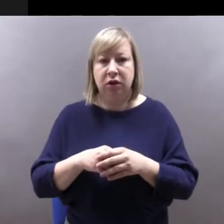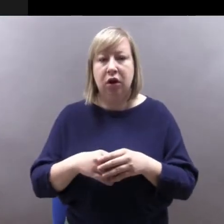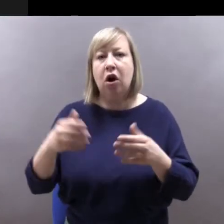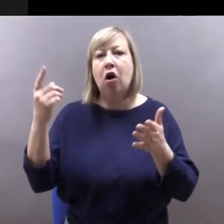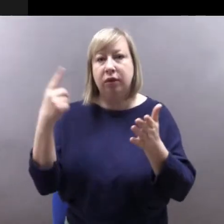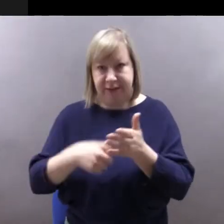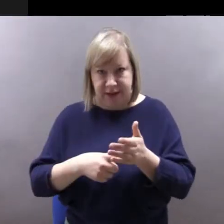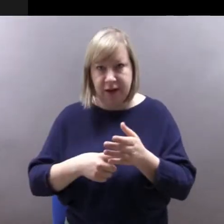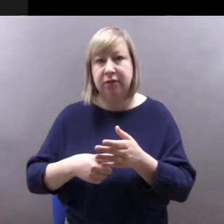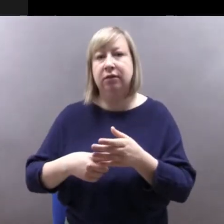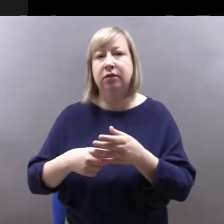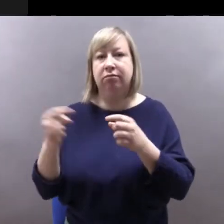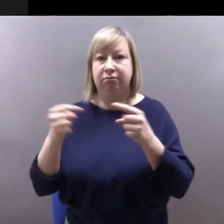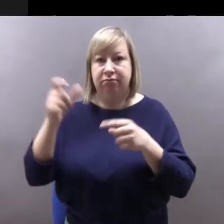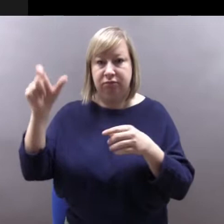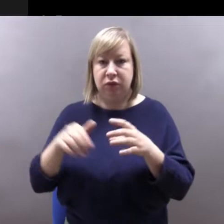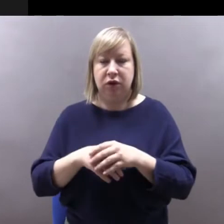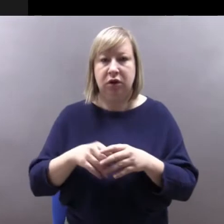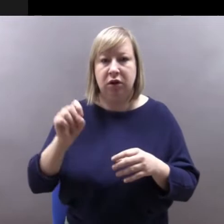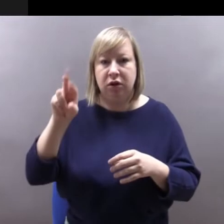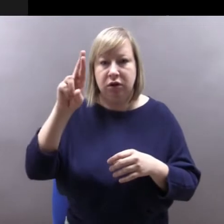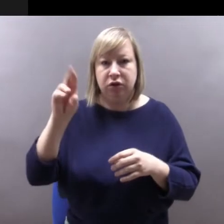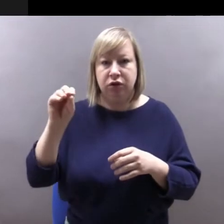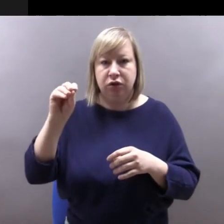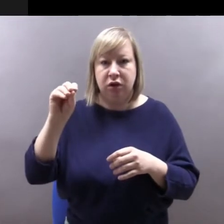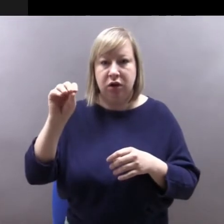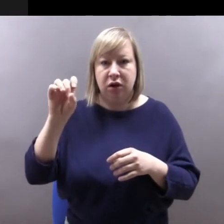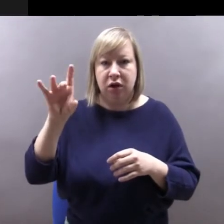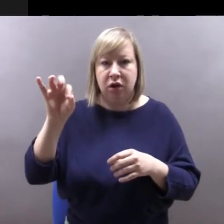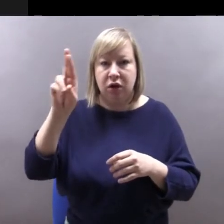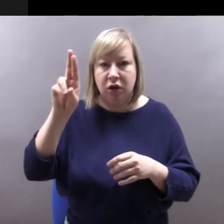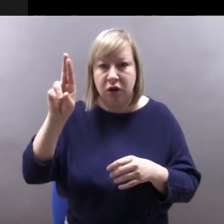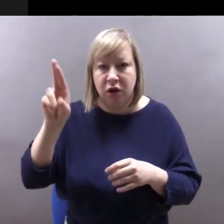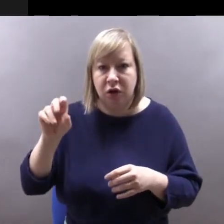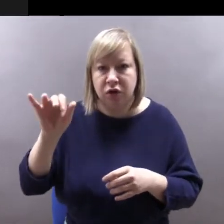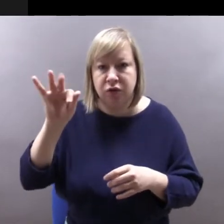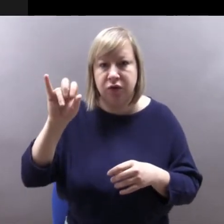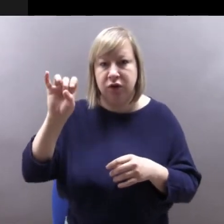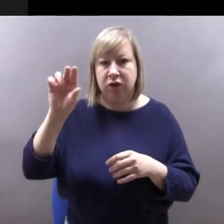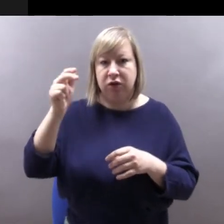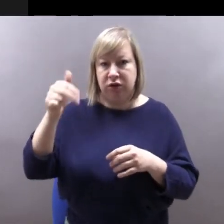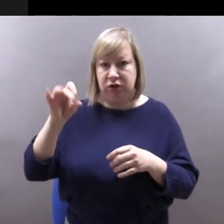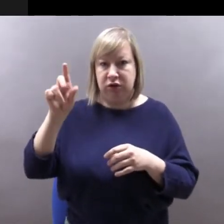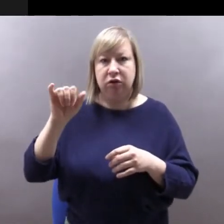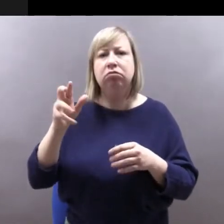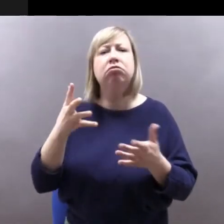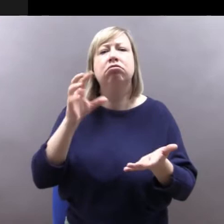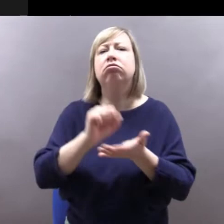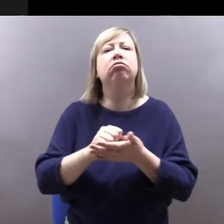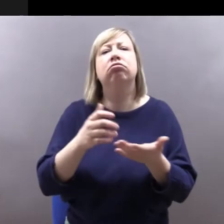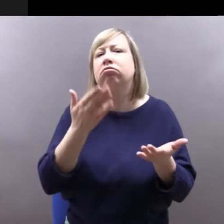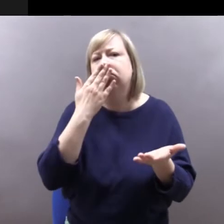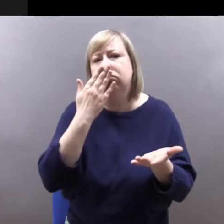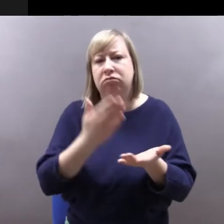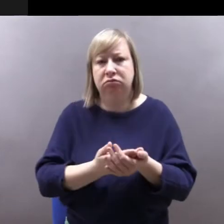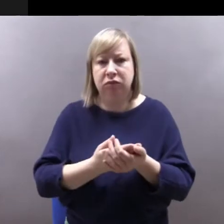Okej. I naszym ostatnim dyskutantem będzie Grzegorz Figiński. I tutaj też powiedz,